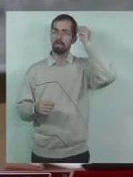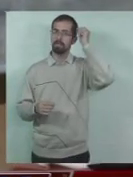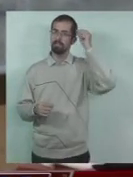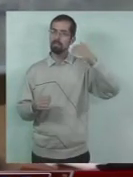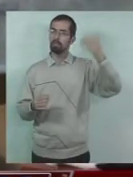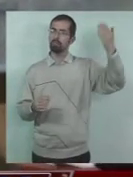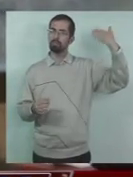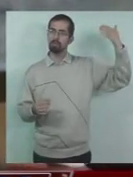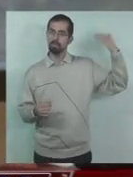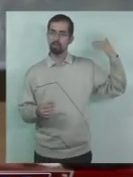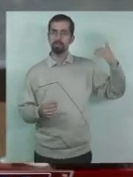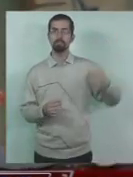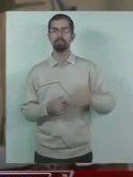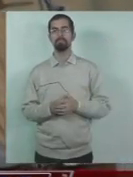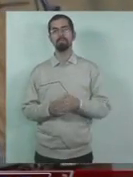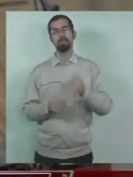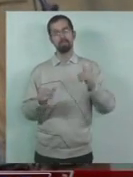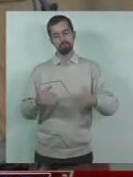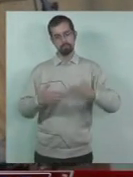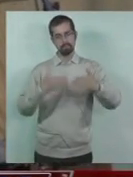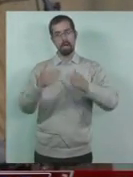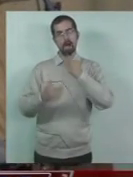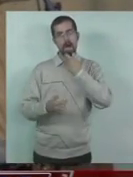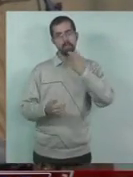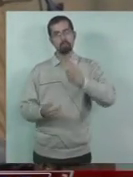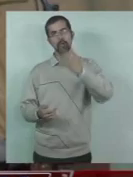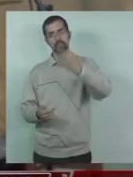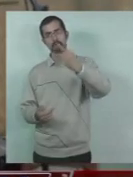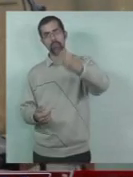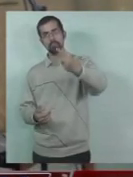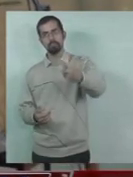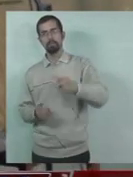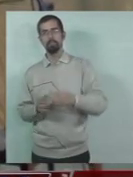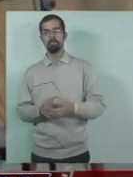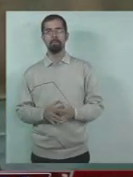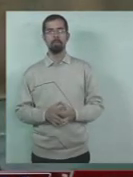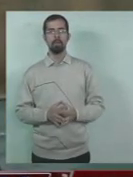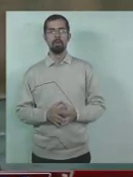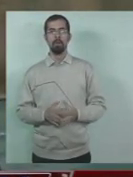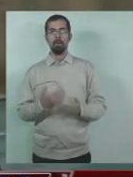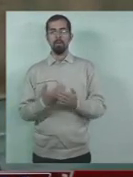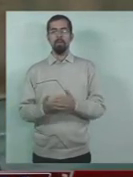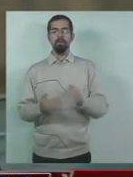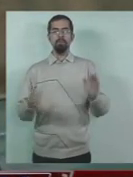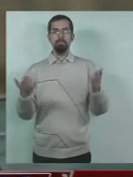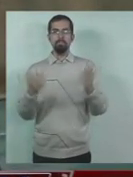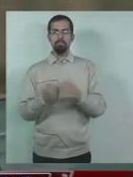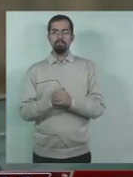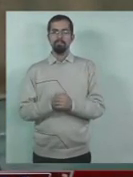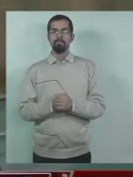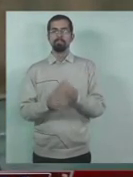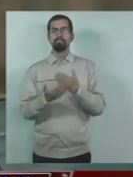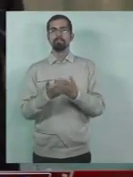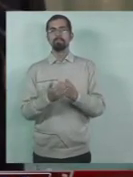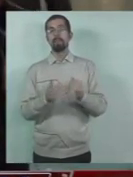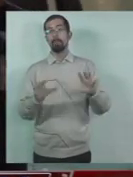sfârșitul anilor 70 și se desfășura din 2 în 2 ani. După o perioadă de câțiva ani când acesta nu s-a mai ținut, a fost reluat cu fonduri europene